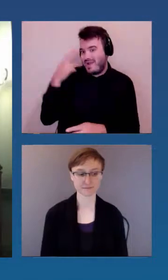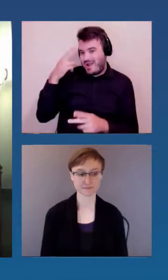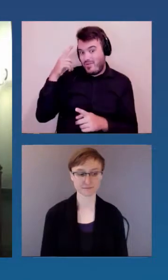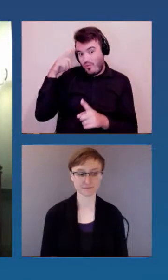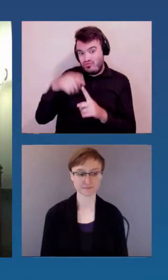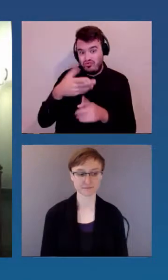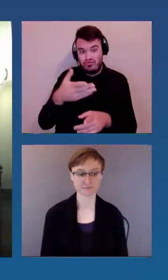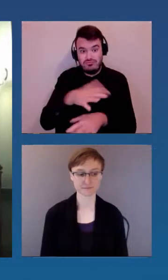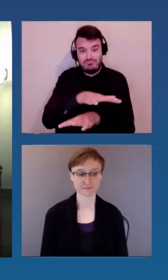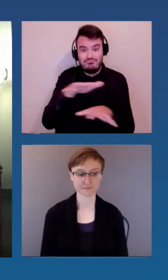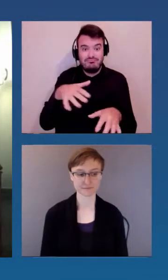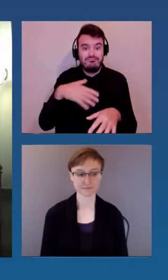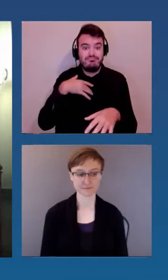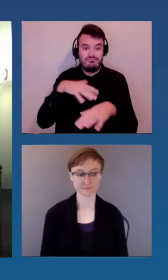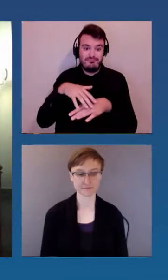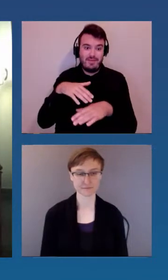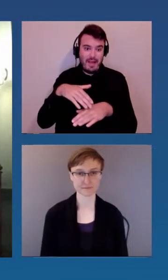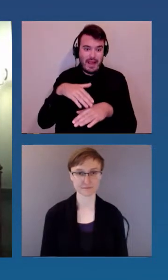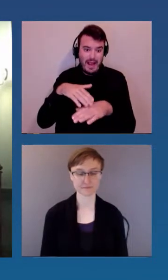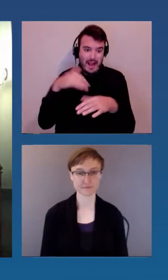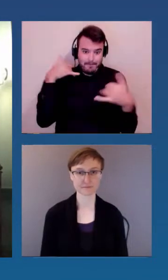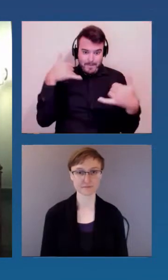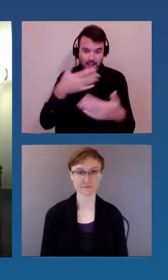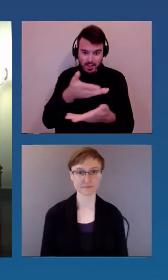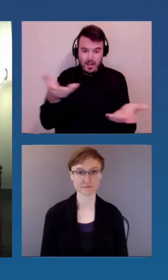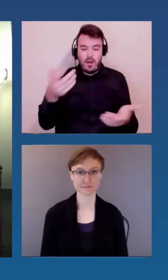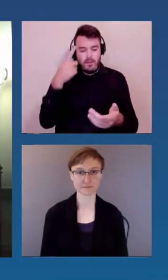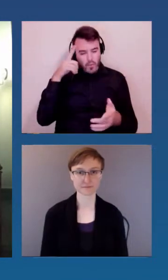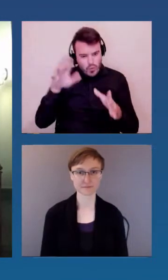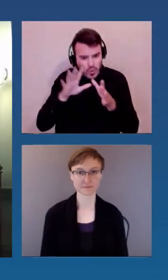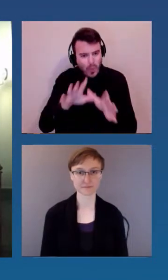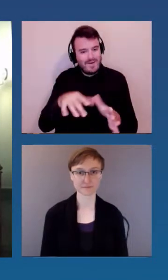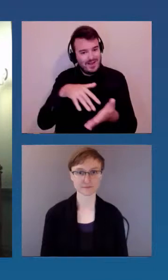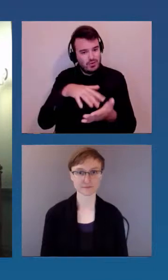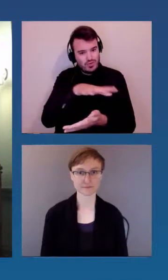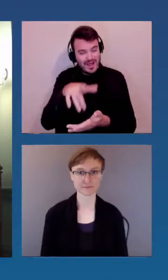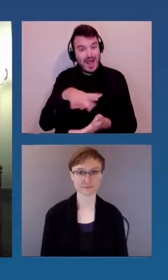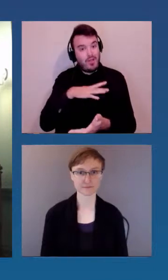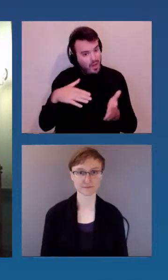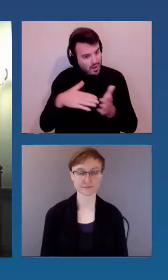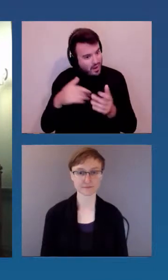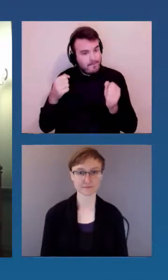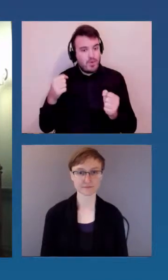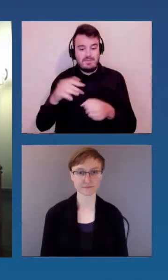clair, les façons de réagir et de se faire soutenir.